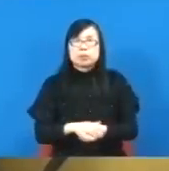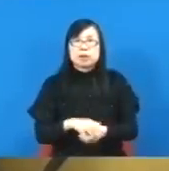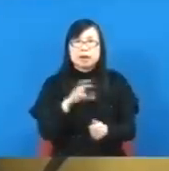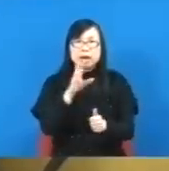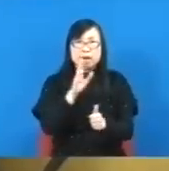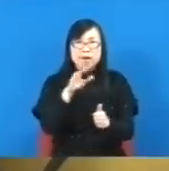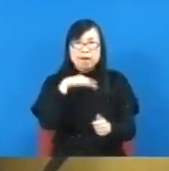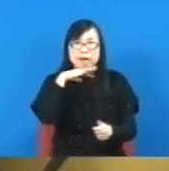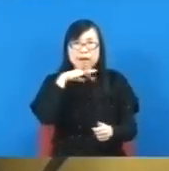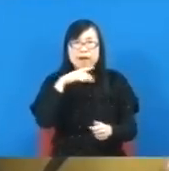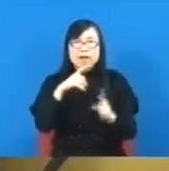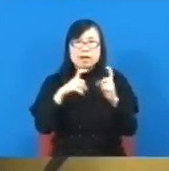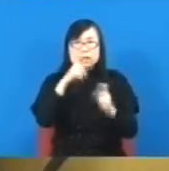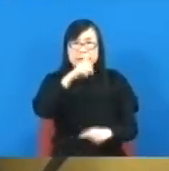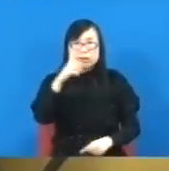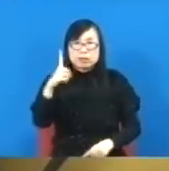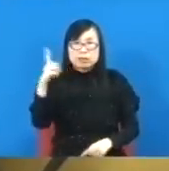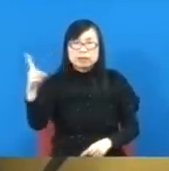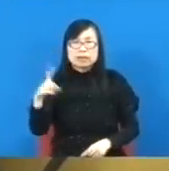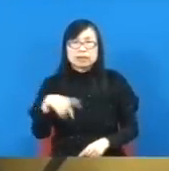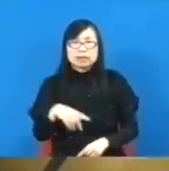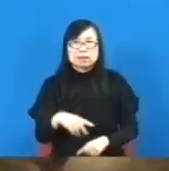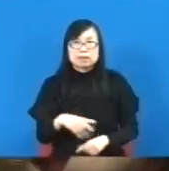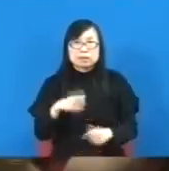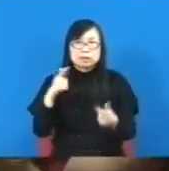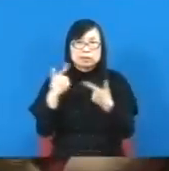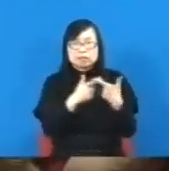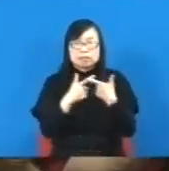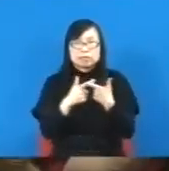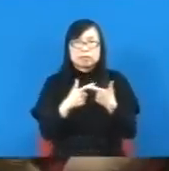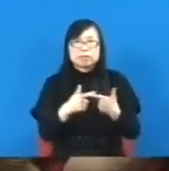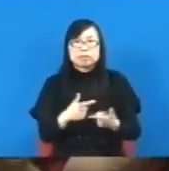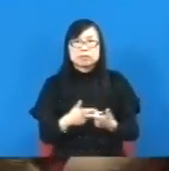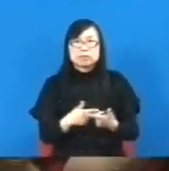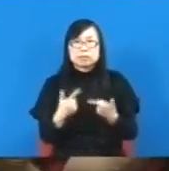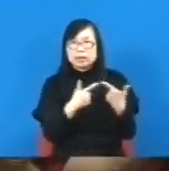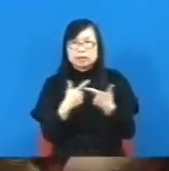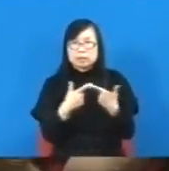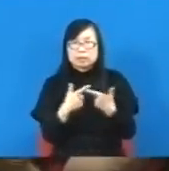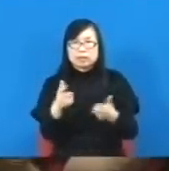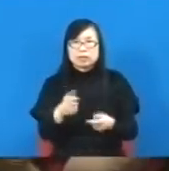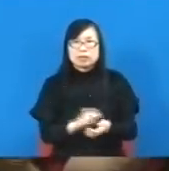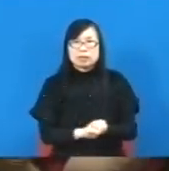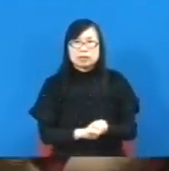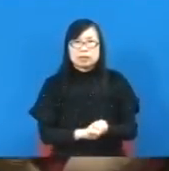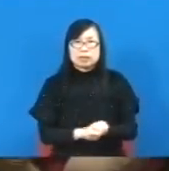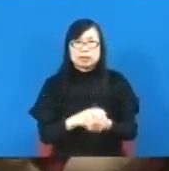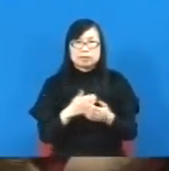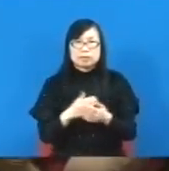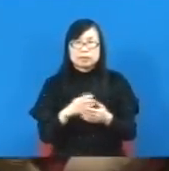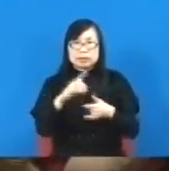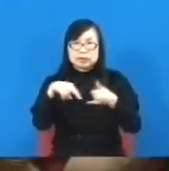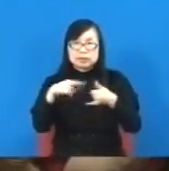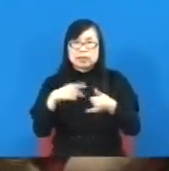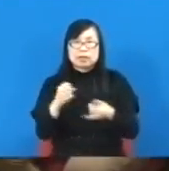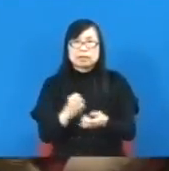九一一好大禍，要出兵打阿富汗，過去打伊拉克嘅時候，佢係民調咧，佢係80多嘅。 嗯， 佢